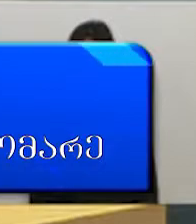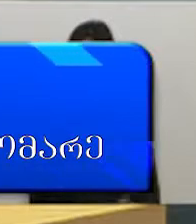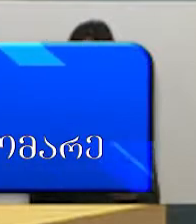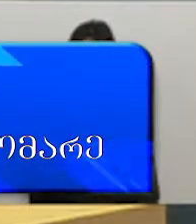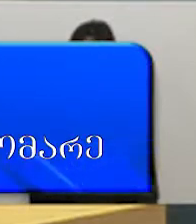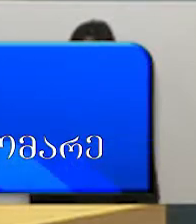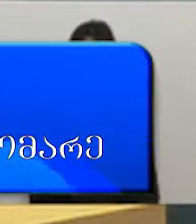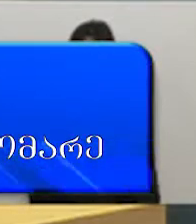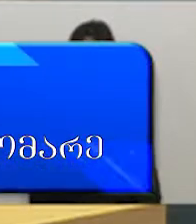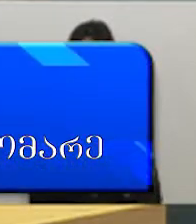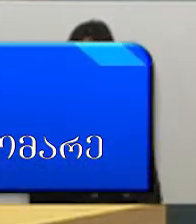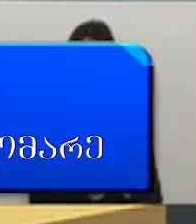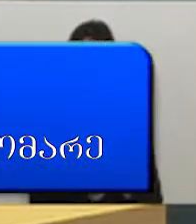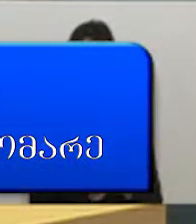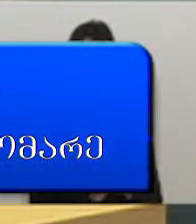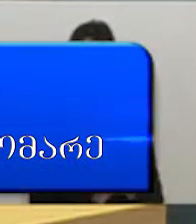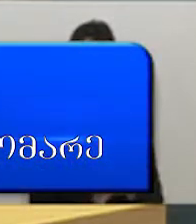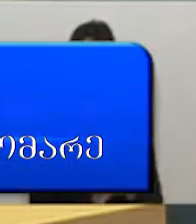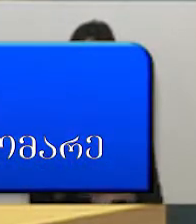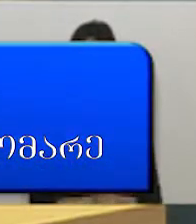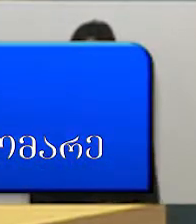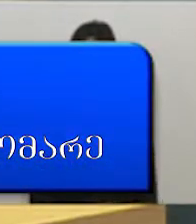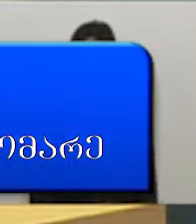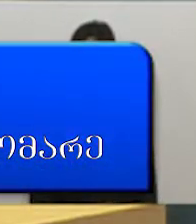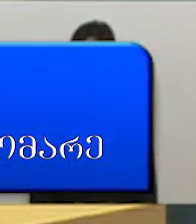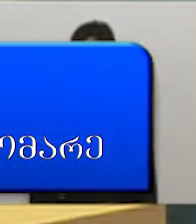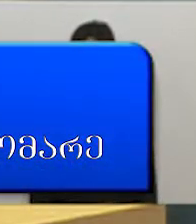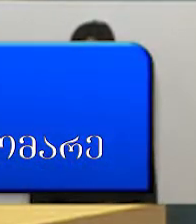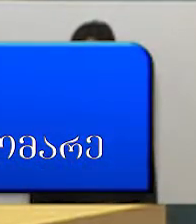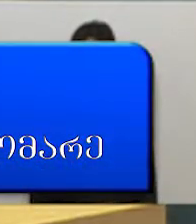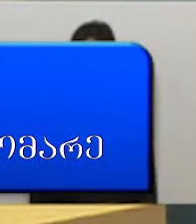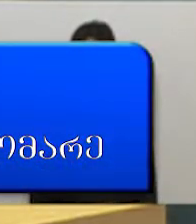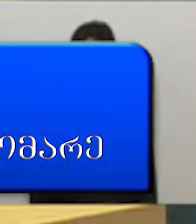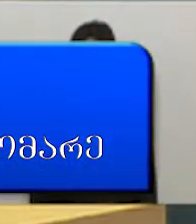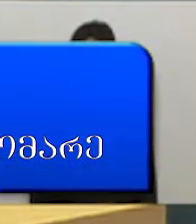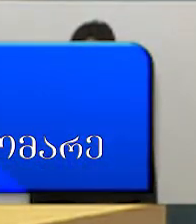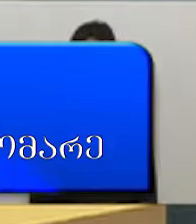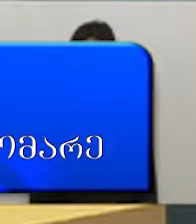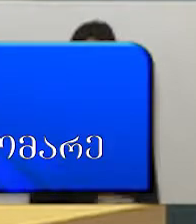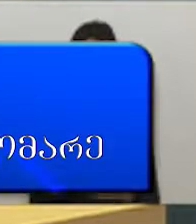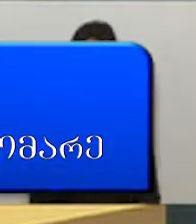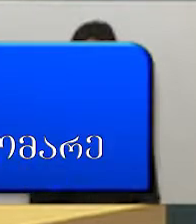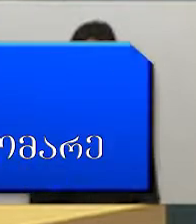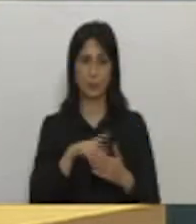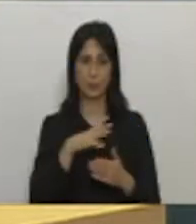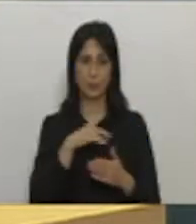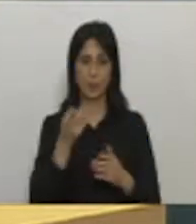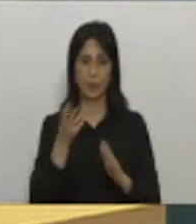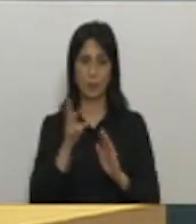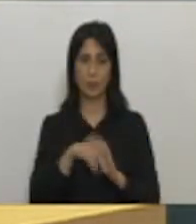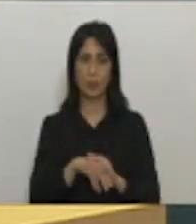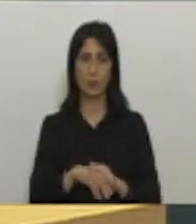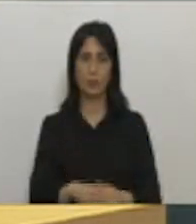задир, патон премьер-министру, мэ дагисвит рамоденме киткэби. Мачурис,